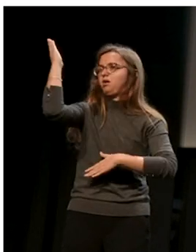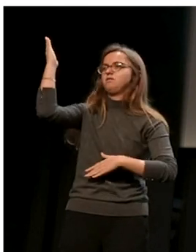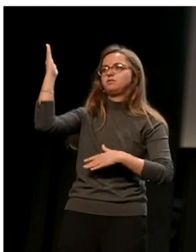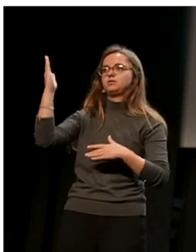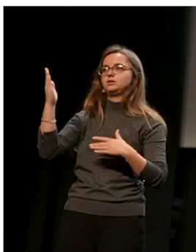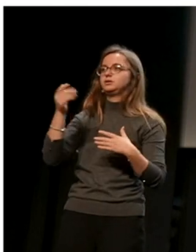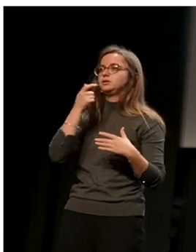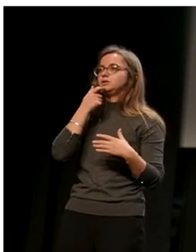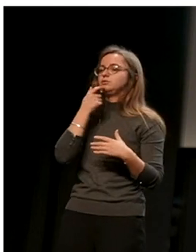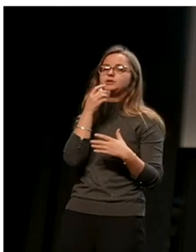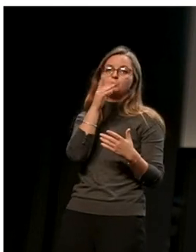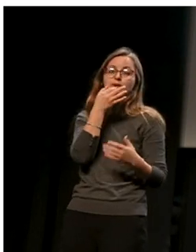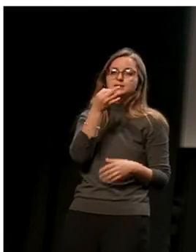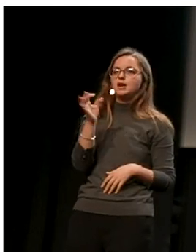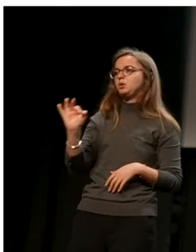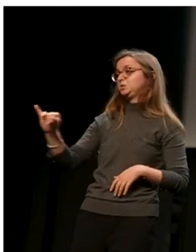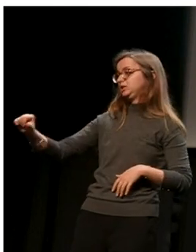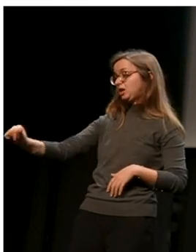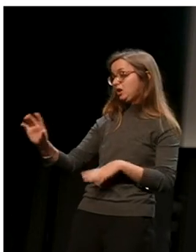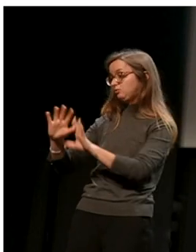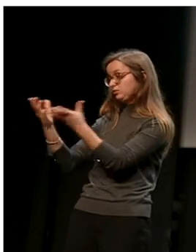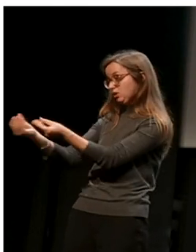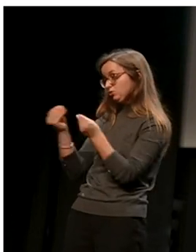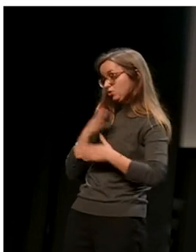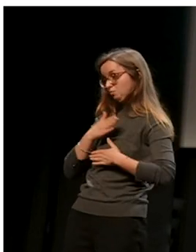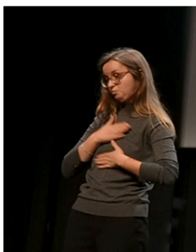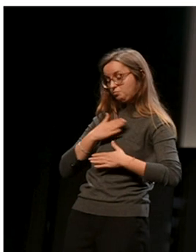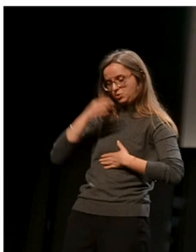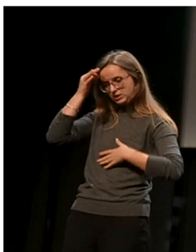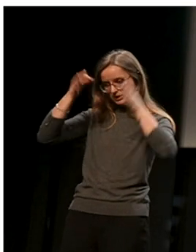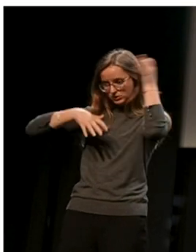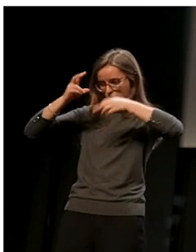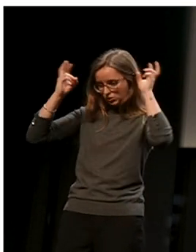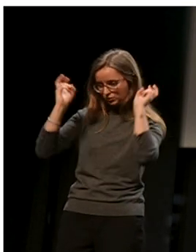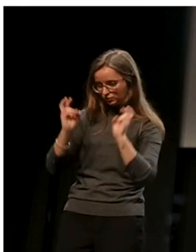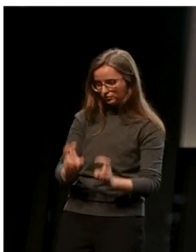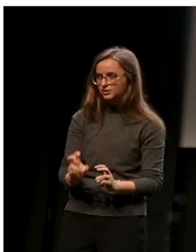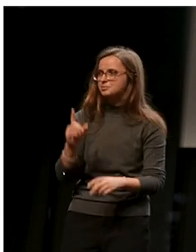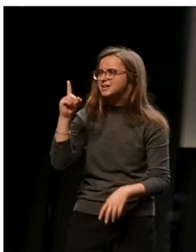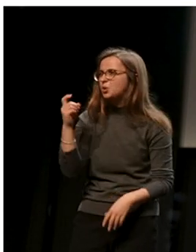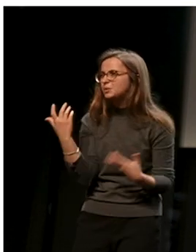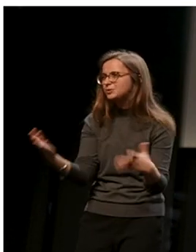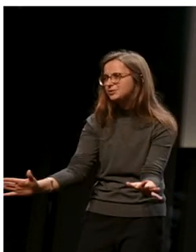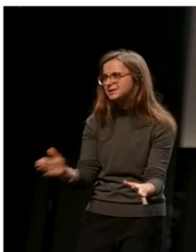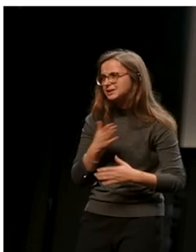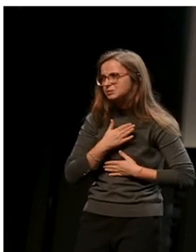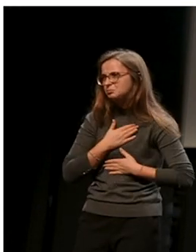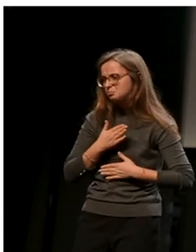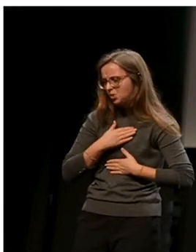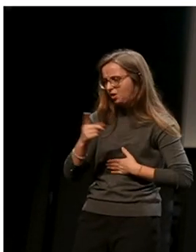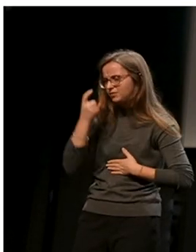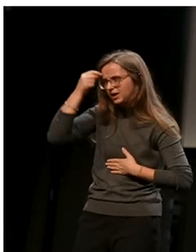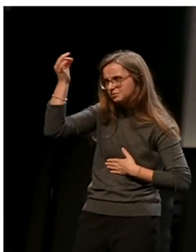dit, ah voilà, il y a une nouvelle technologie qui arrive, j'ai peur pour la créativité, que ça va venir... Ça a déjà commencé, donc c'est des peurs fondées, c'est pas